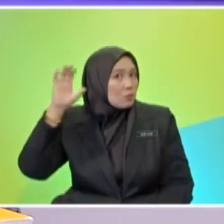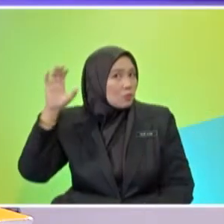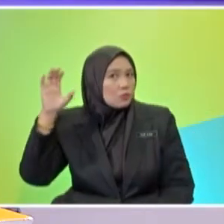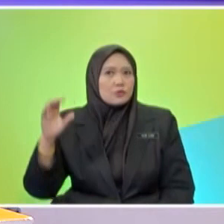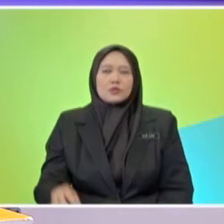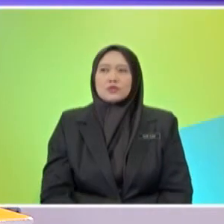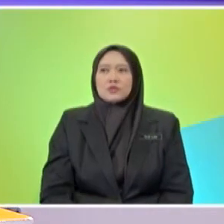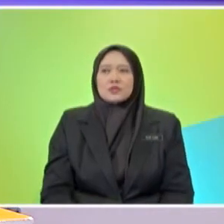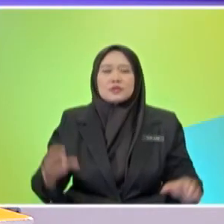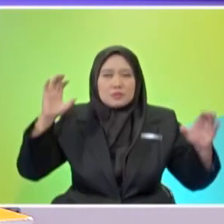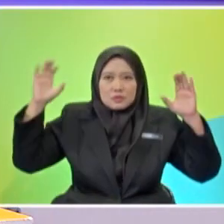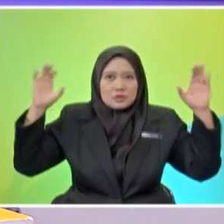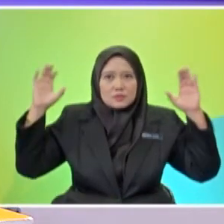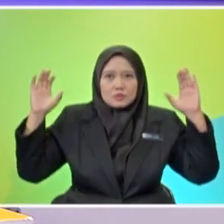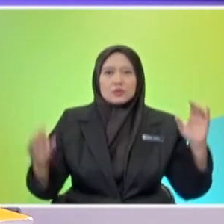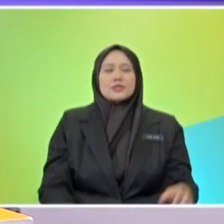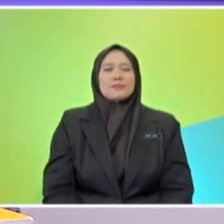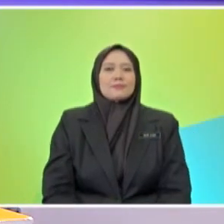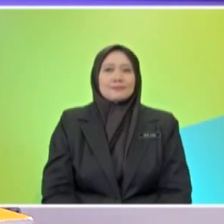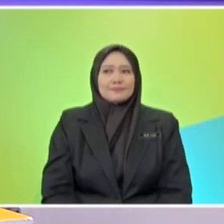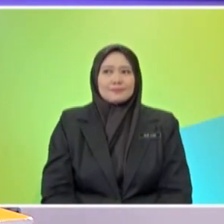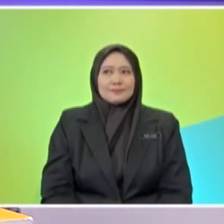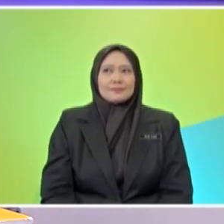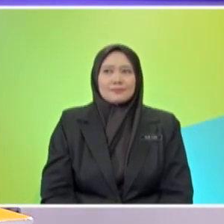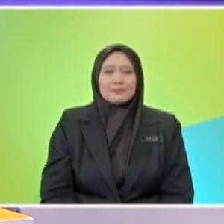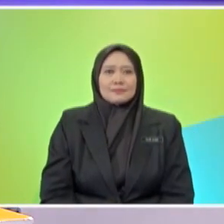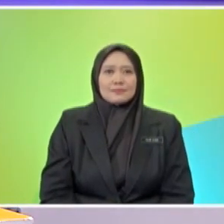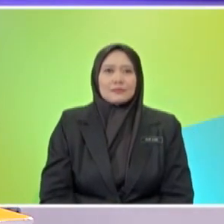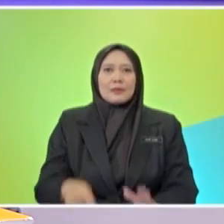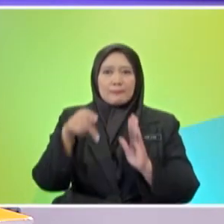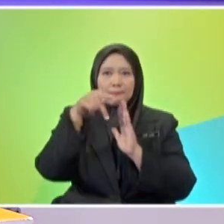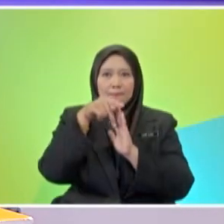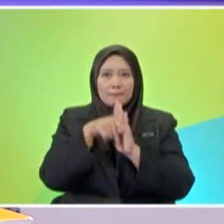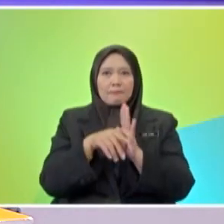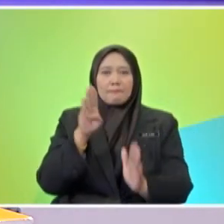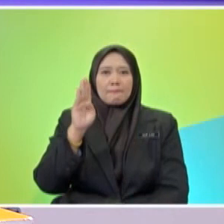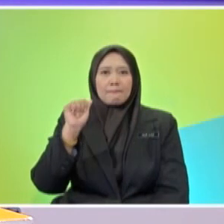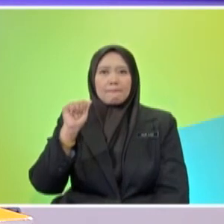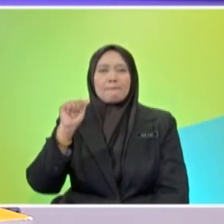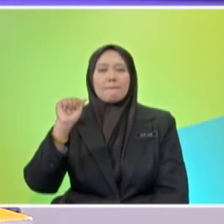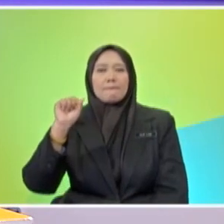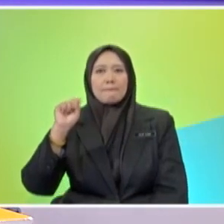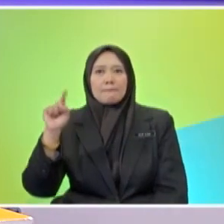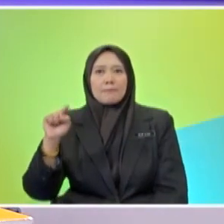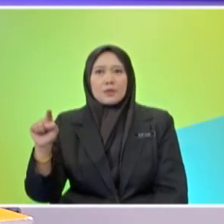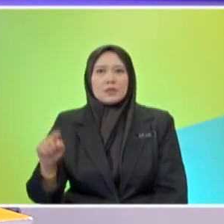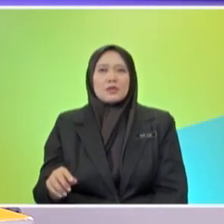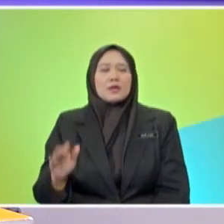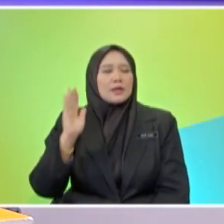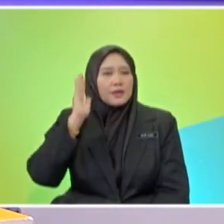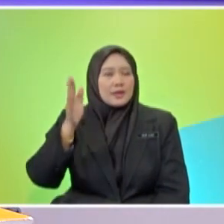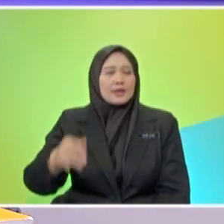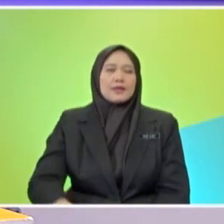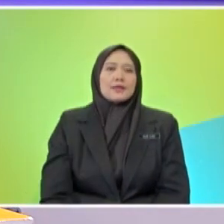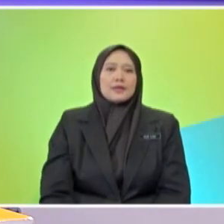mudah adalah speaker lah. Okey. Speaker pembas. Okey. Kemudian palang tu dia akan naik selama 10